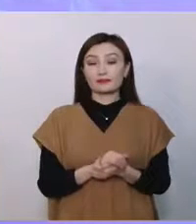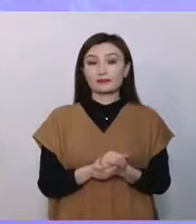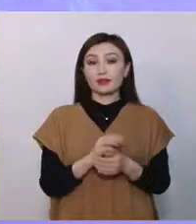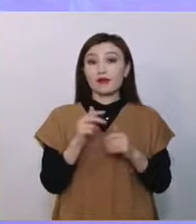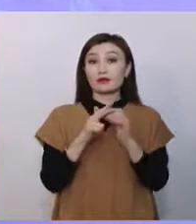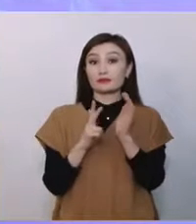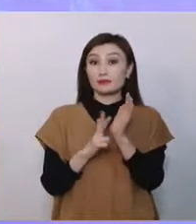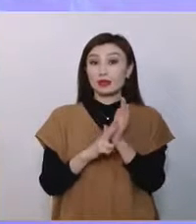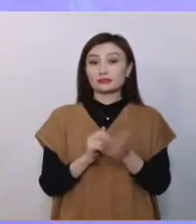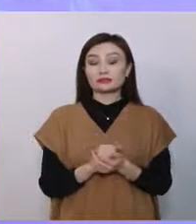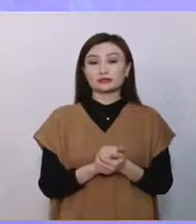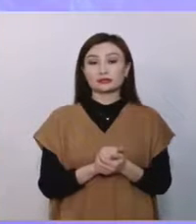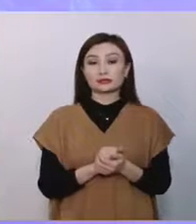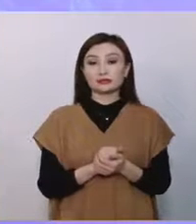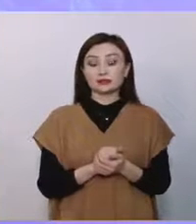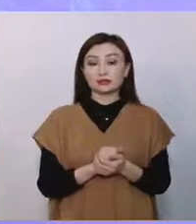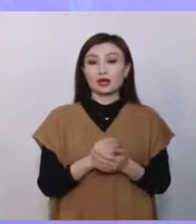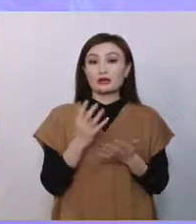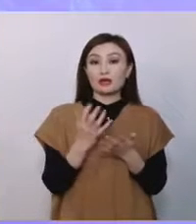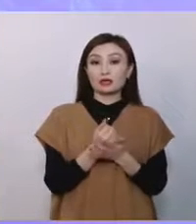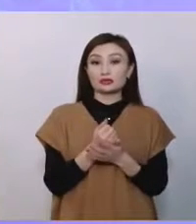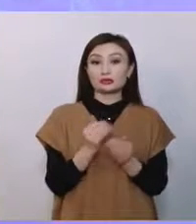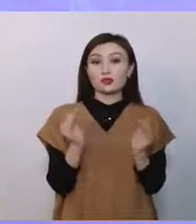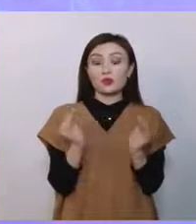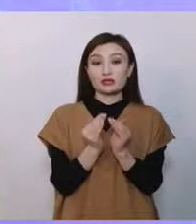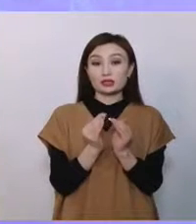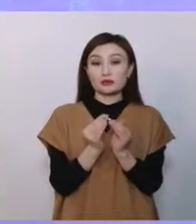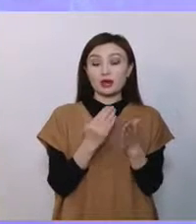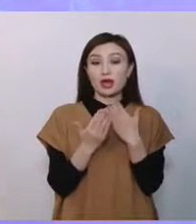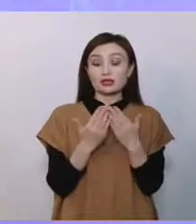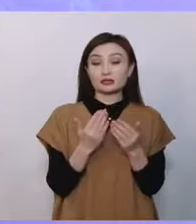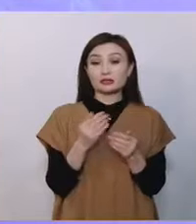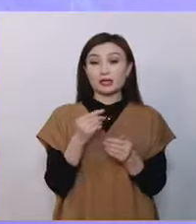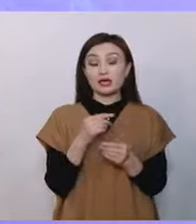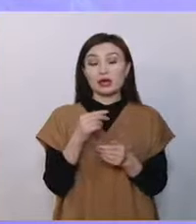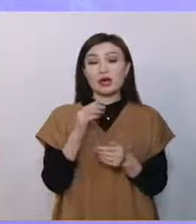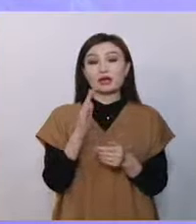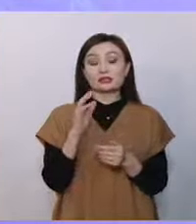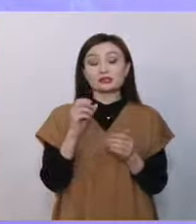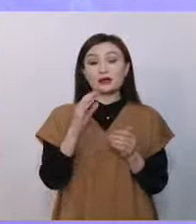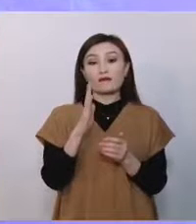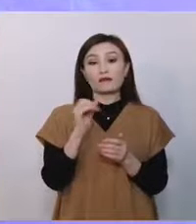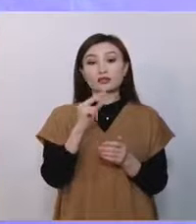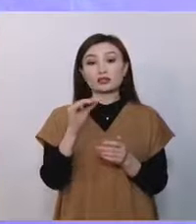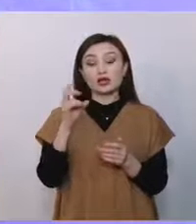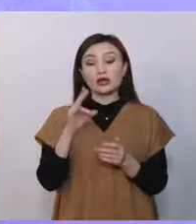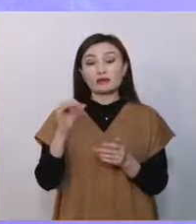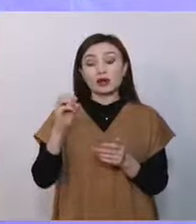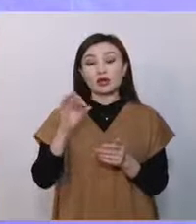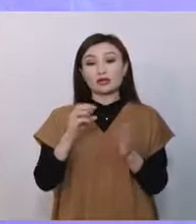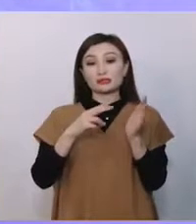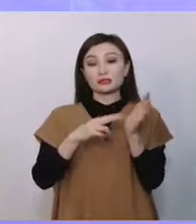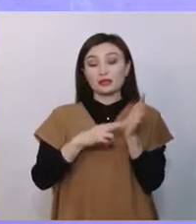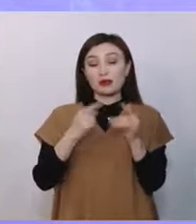18 найдите уменьшаем а если вычитаемая 7 разность